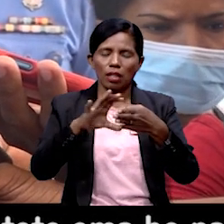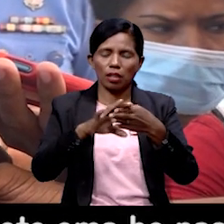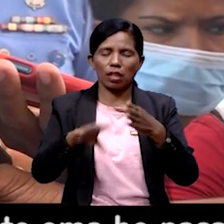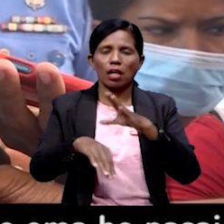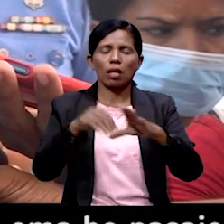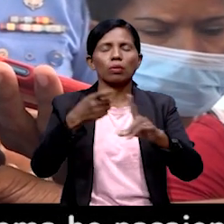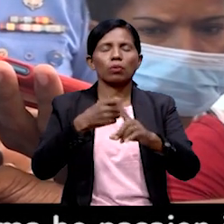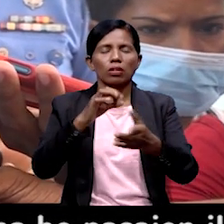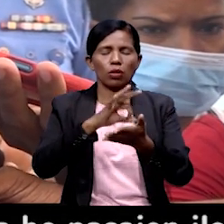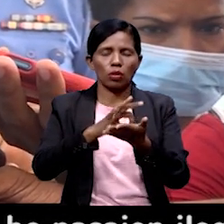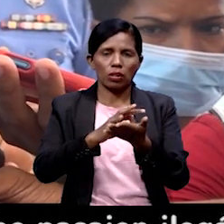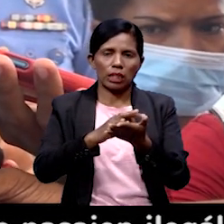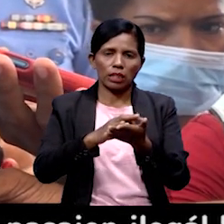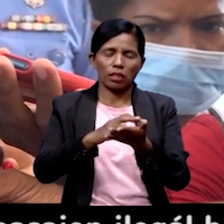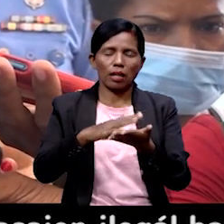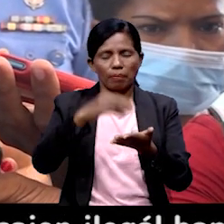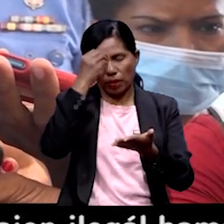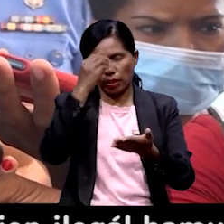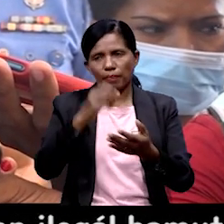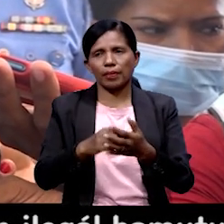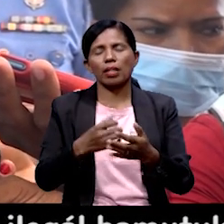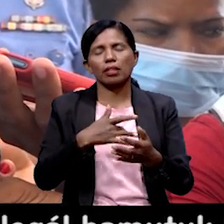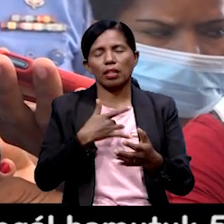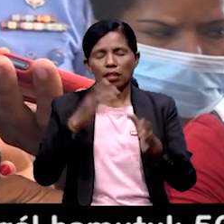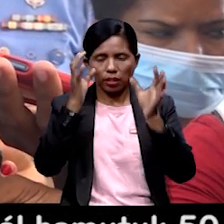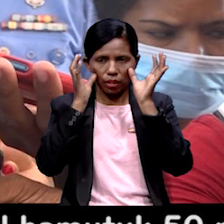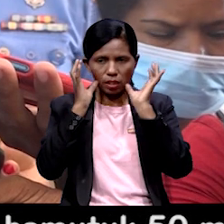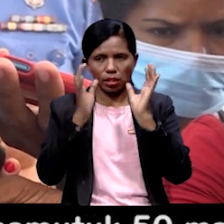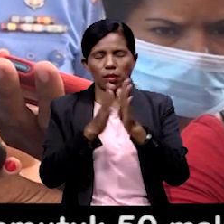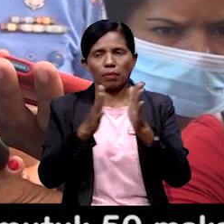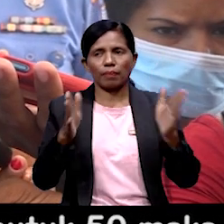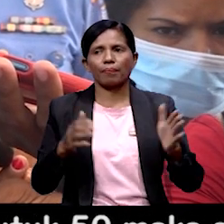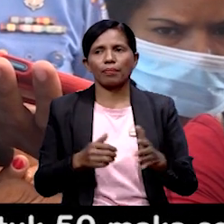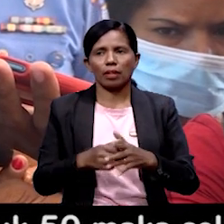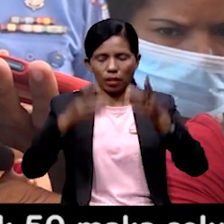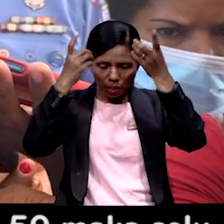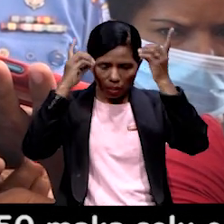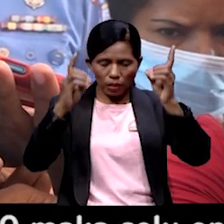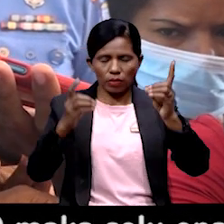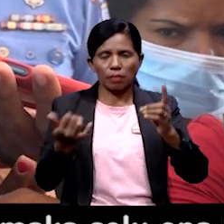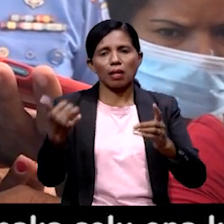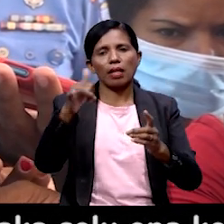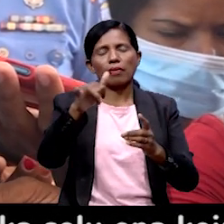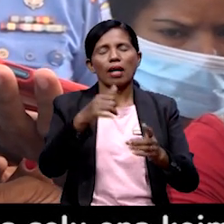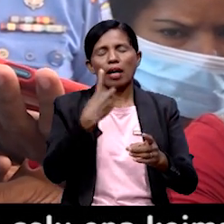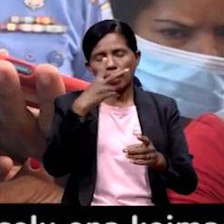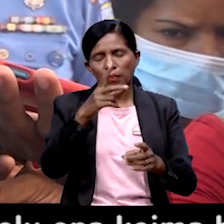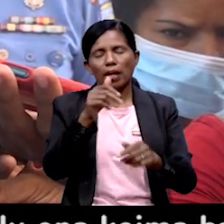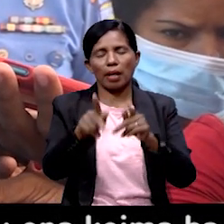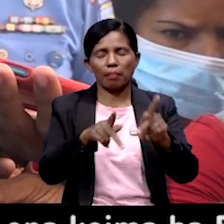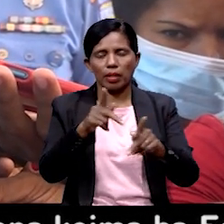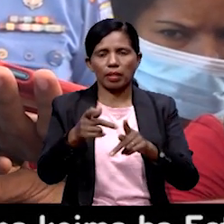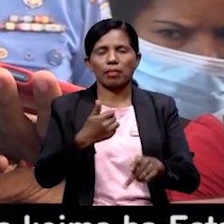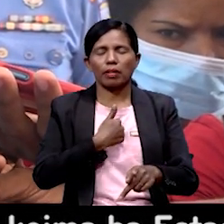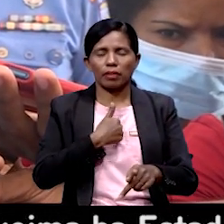sepur nabe dan eh tristeza buat itu meze desa ini pila bay media ini personal negara saya kondisi ini mungkin